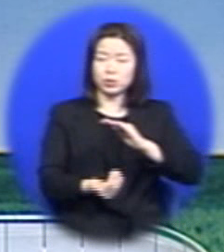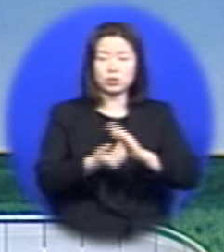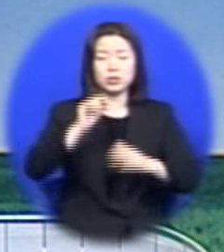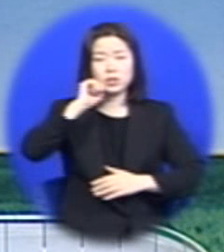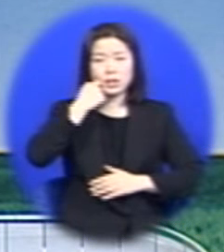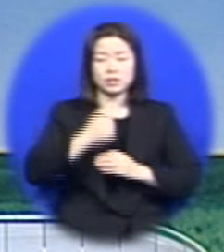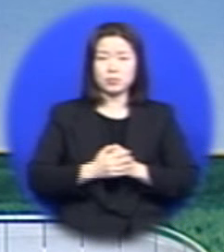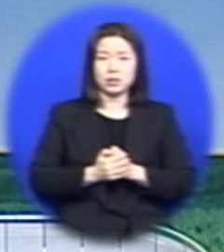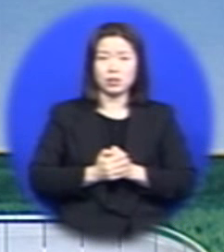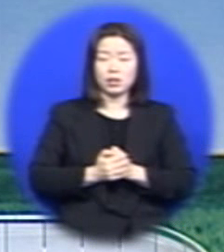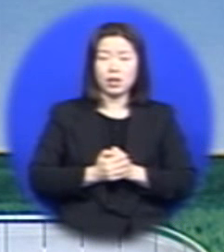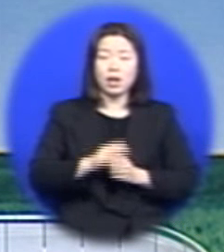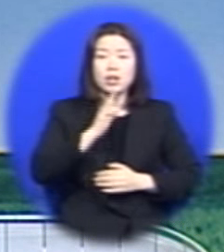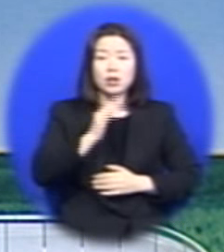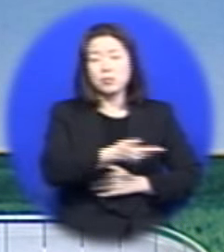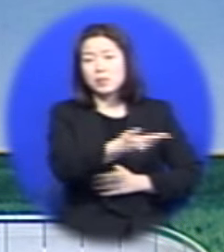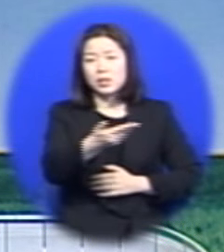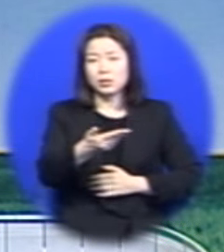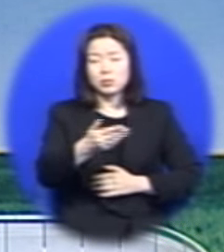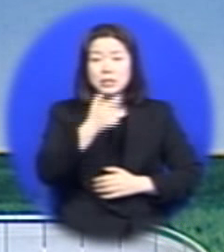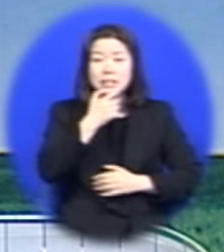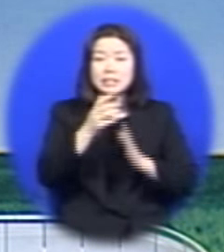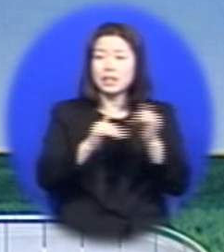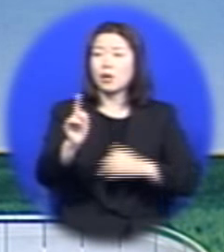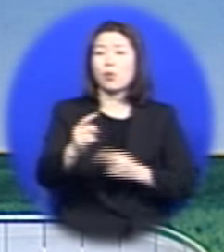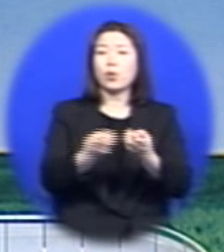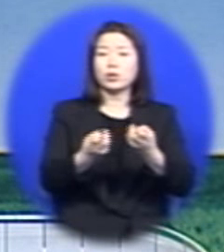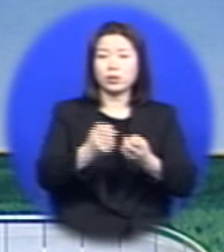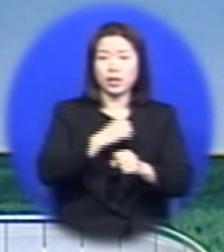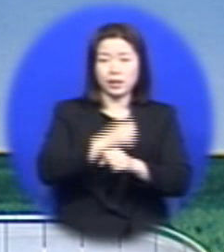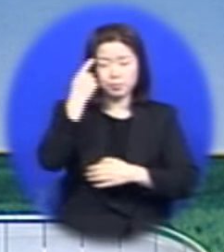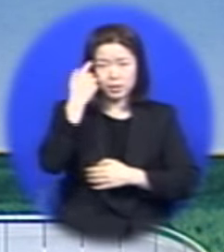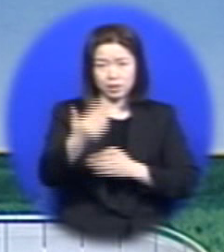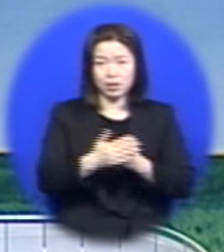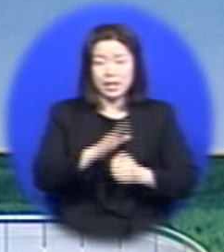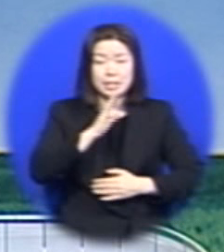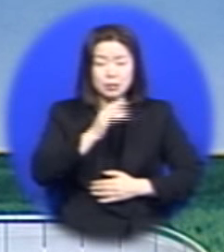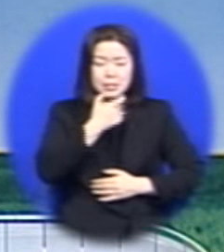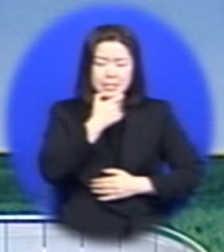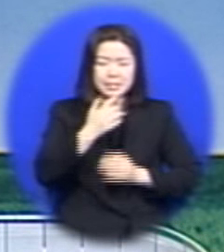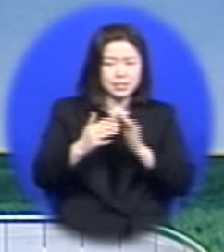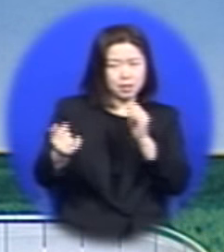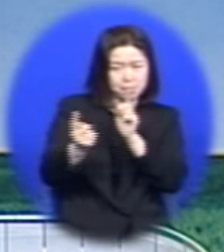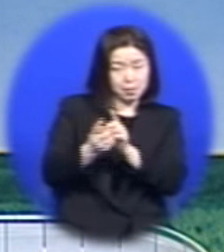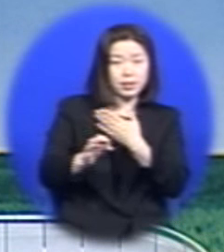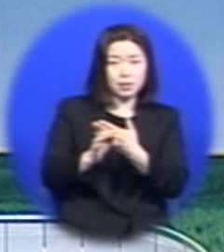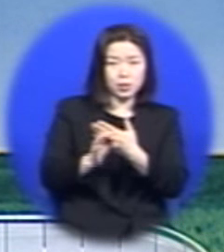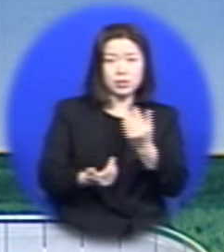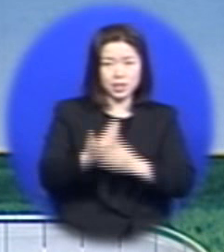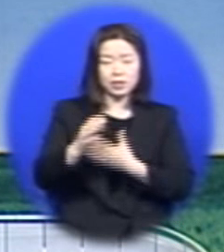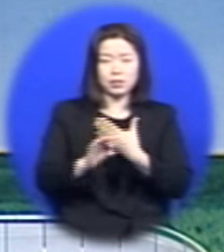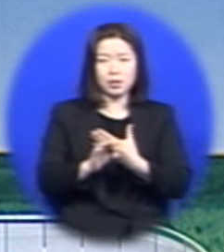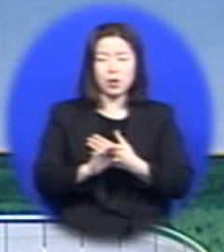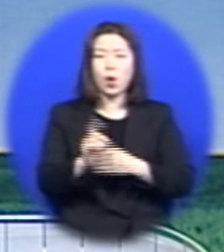혹시 여러분 정말 싫은 사람 어떻게 하죠? 정말 싫은 사람 만나면, 그런 사람이 생겼다면